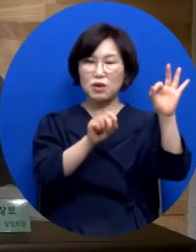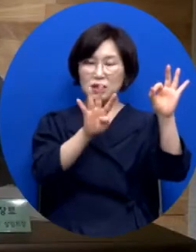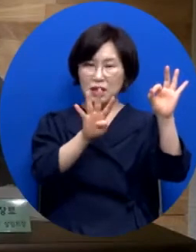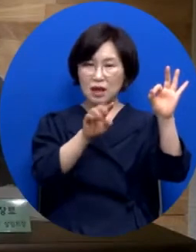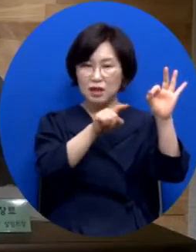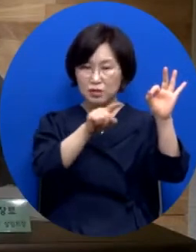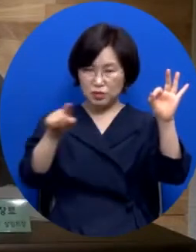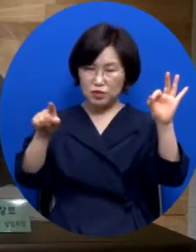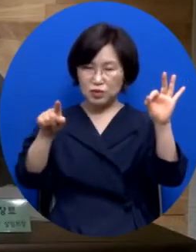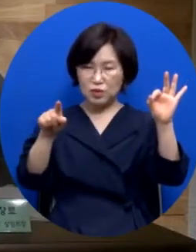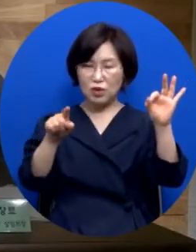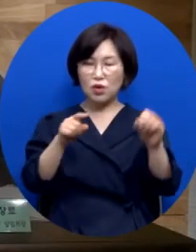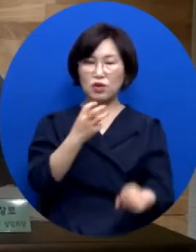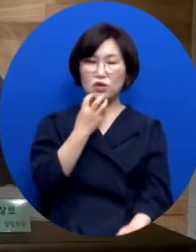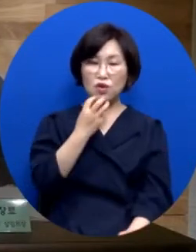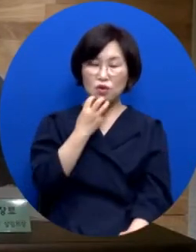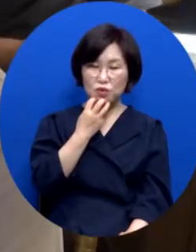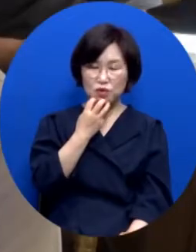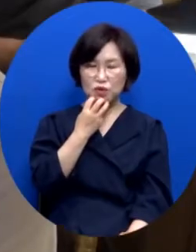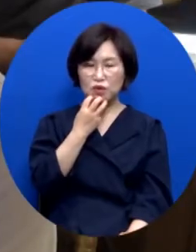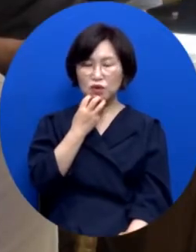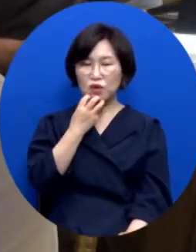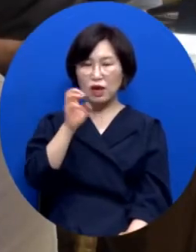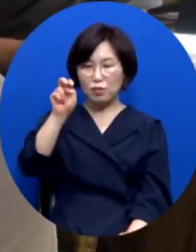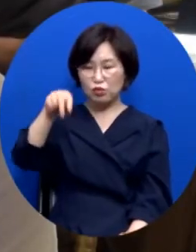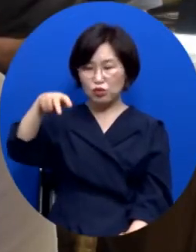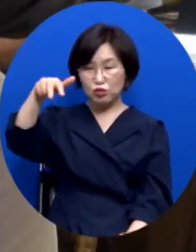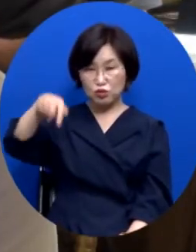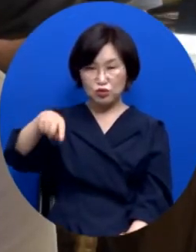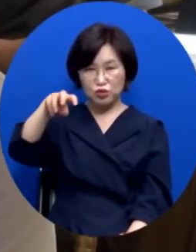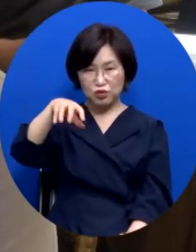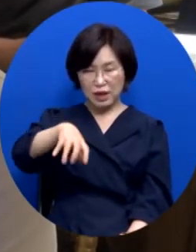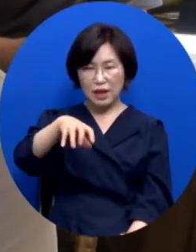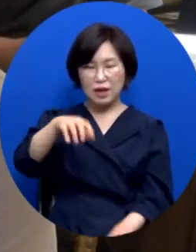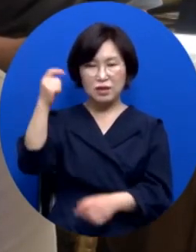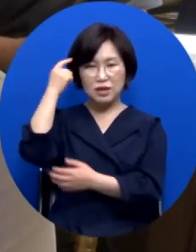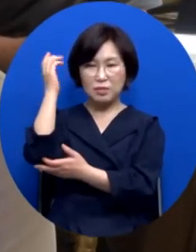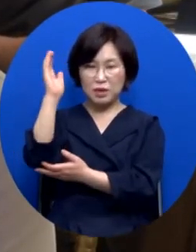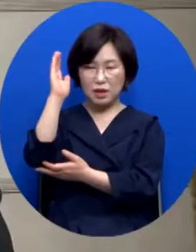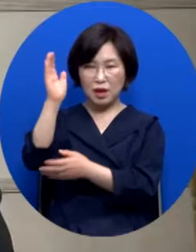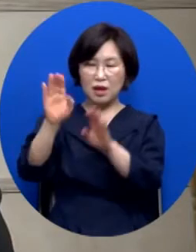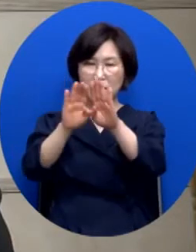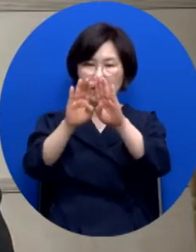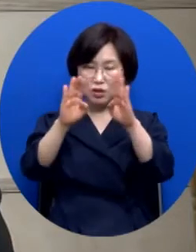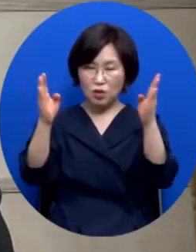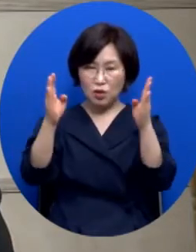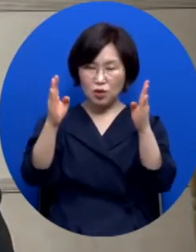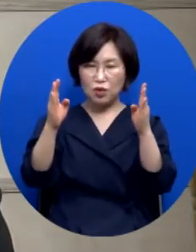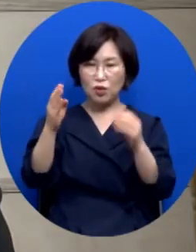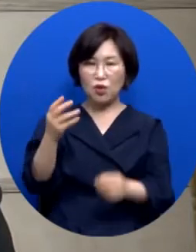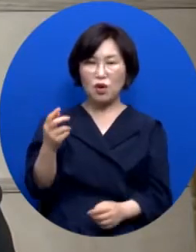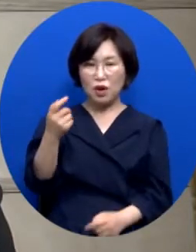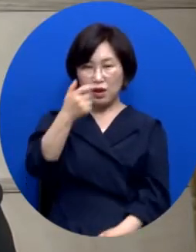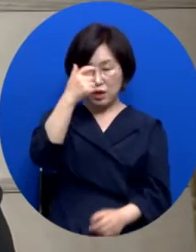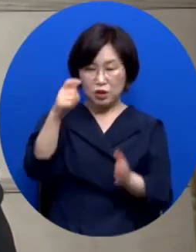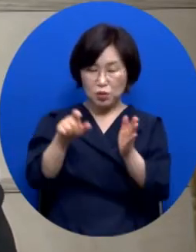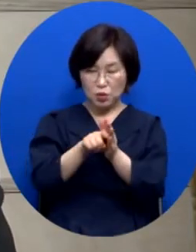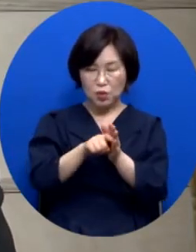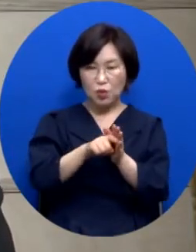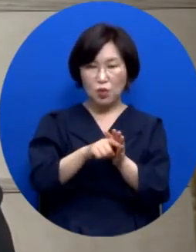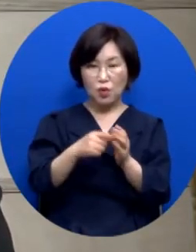18일까지 서울과 무주에서 선교대회와 세미나를 개최하고 한국 기독교 성지순례를 진행할 계획입니다.